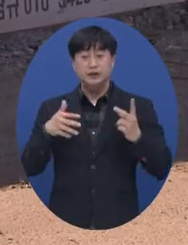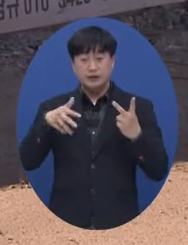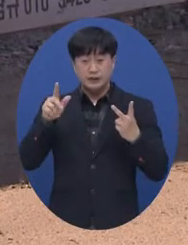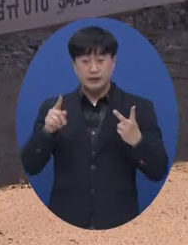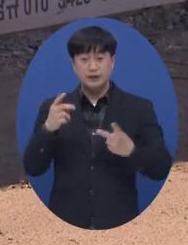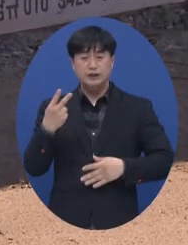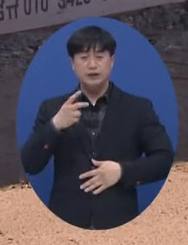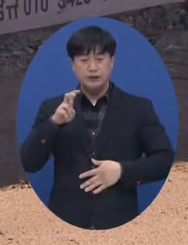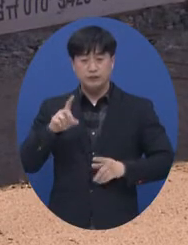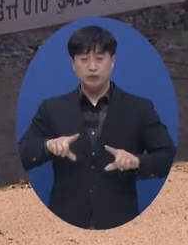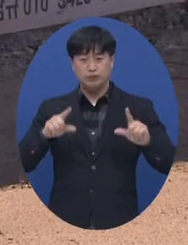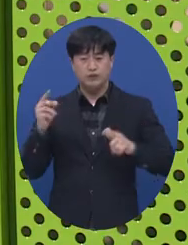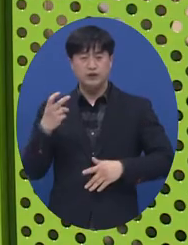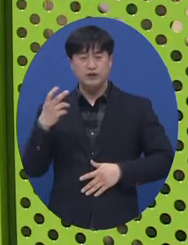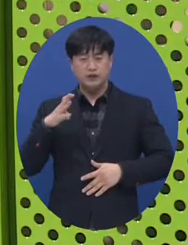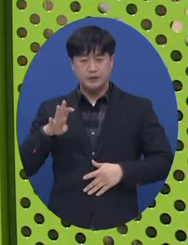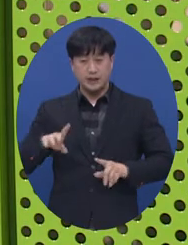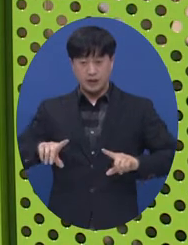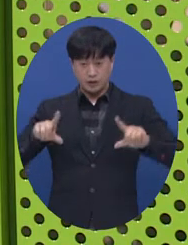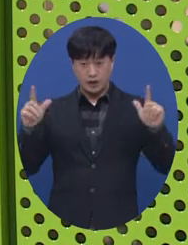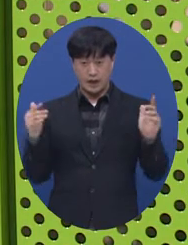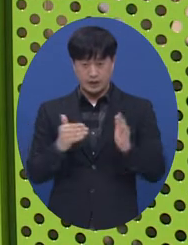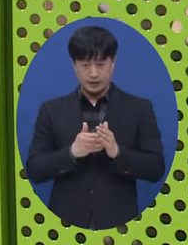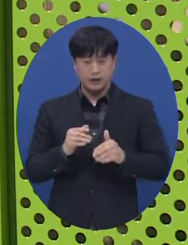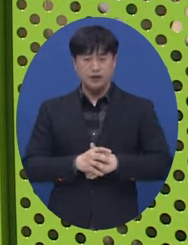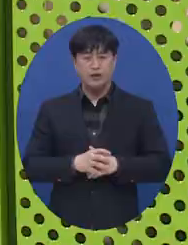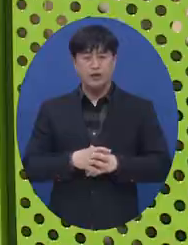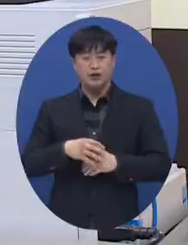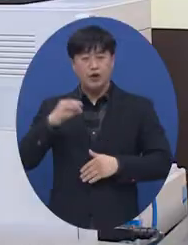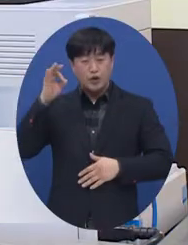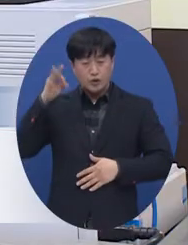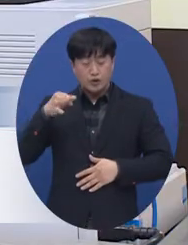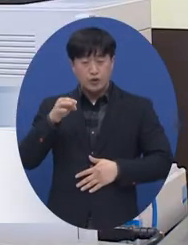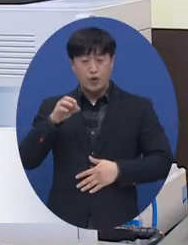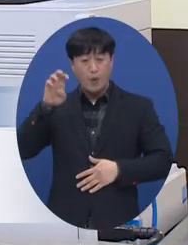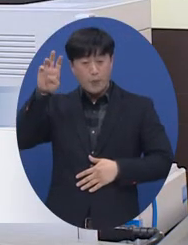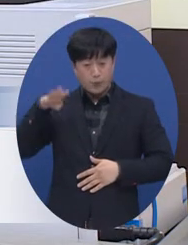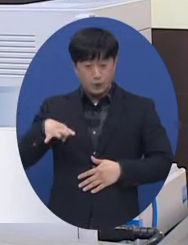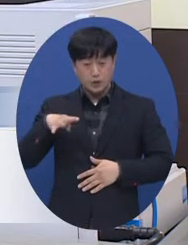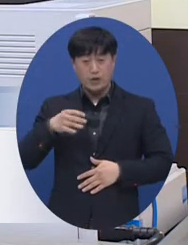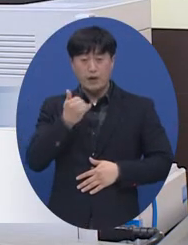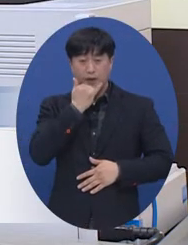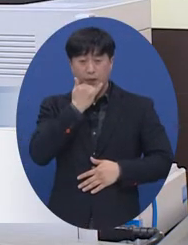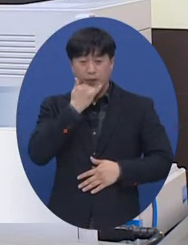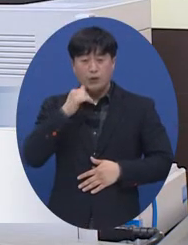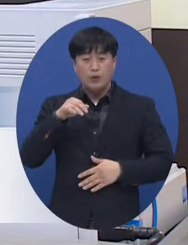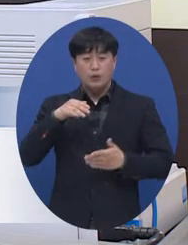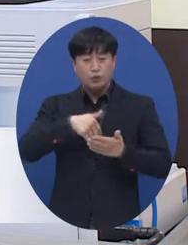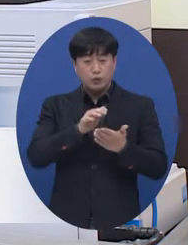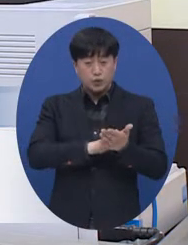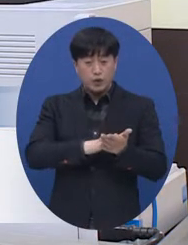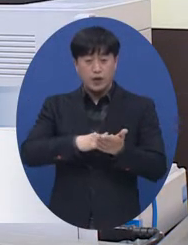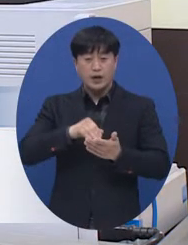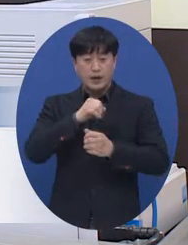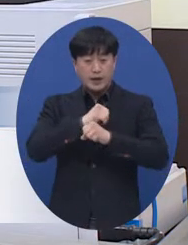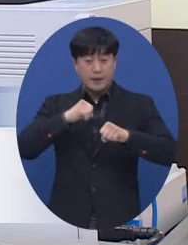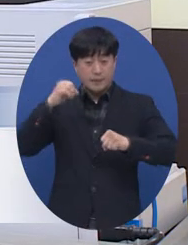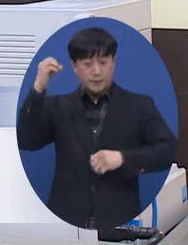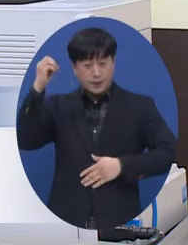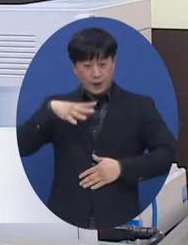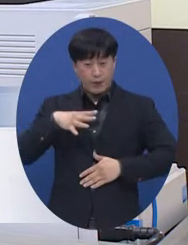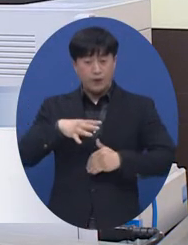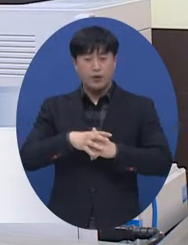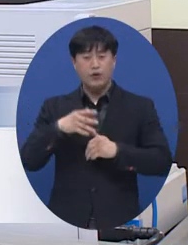사업은 2020년부터 2024년까지 진행됩니다 연천 포천 가평 둥 2촌 양평 여주 동